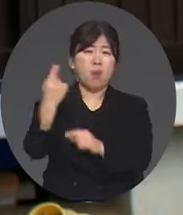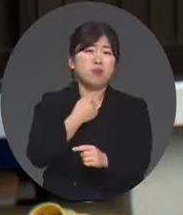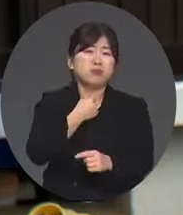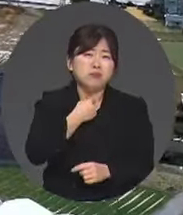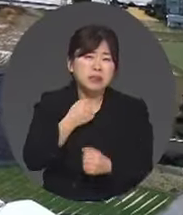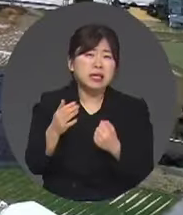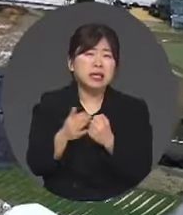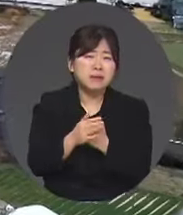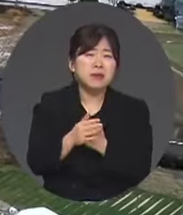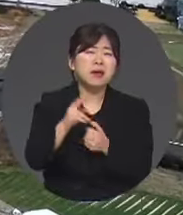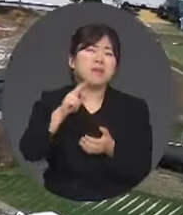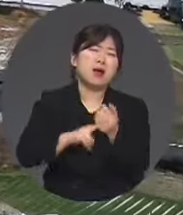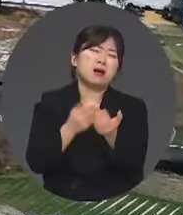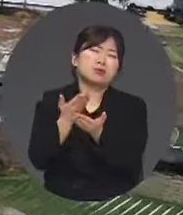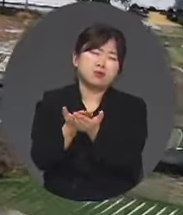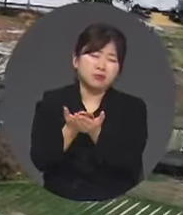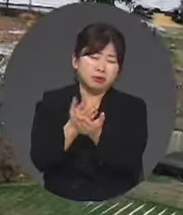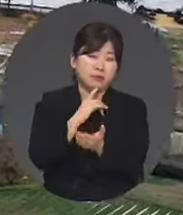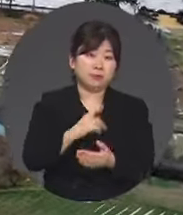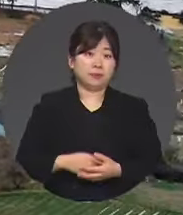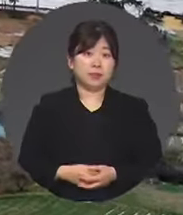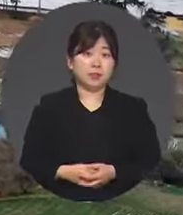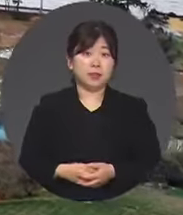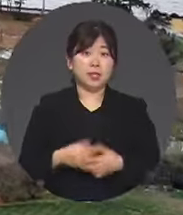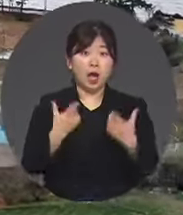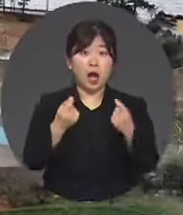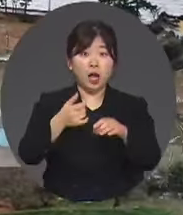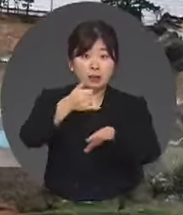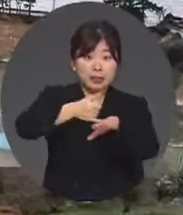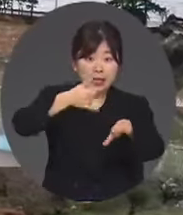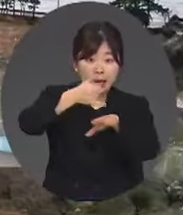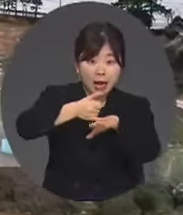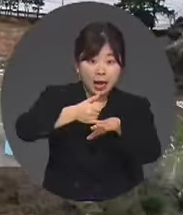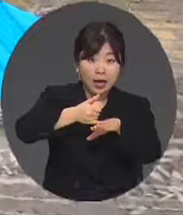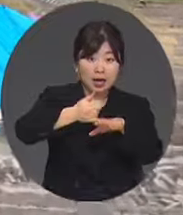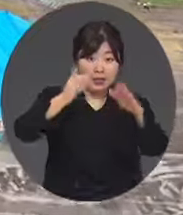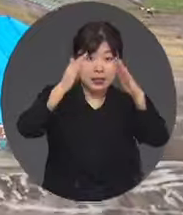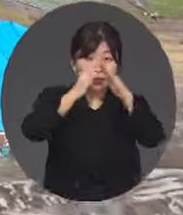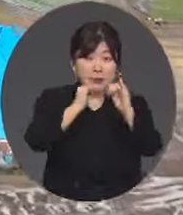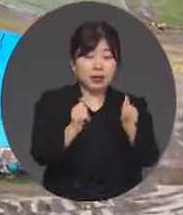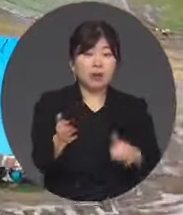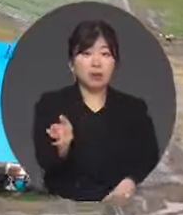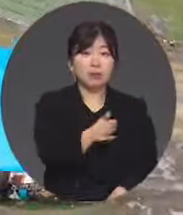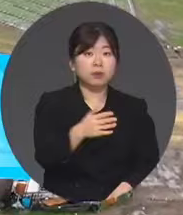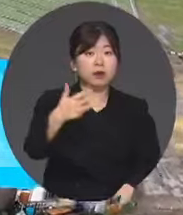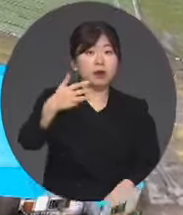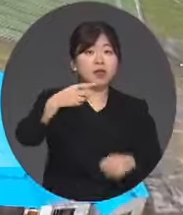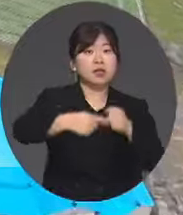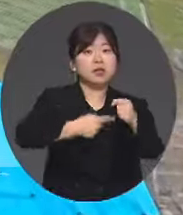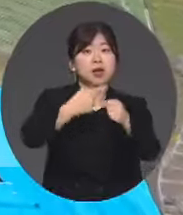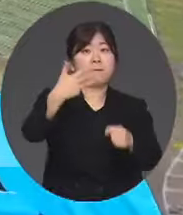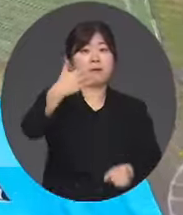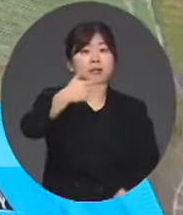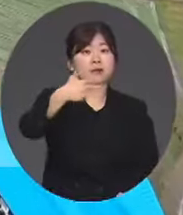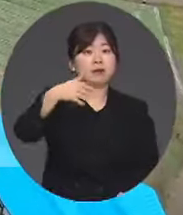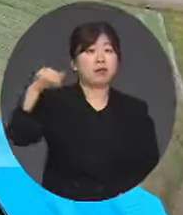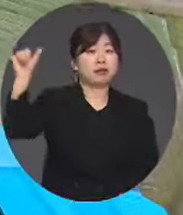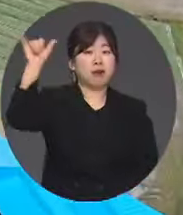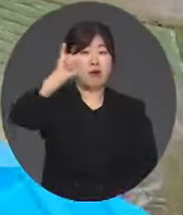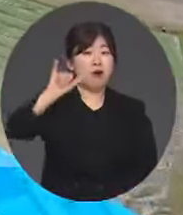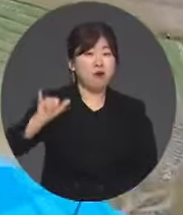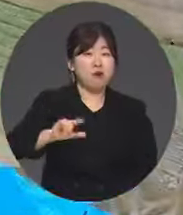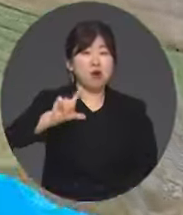많은 관심과 농어촌 빈집은 해마다 8천 채씩 발생해 전국적으로 역대 최대인 6만 6천